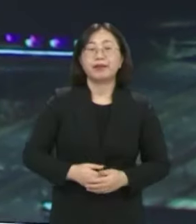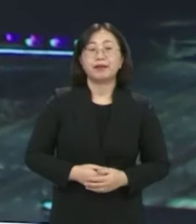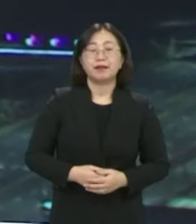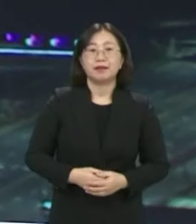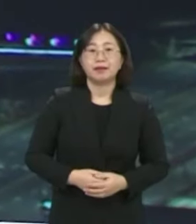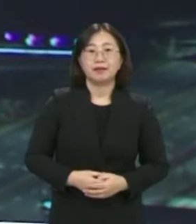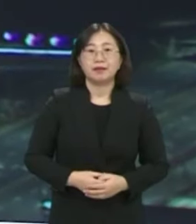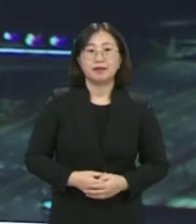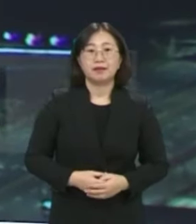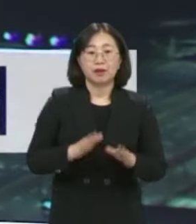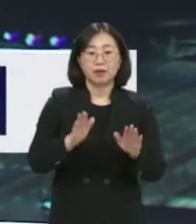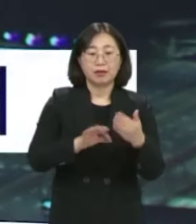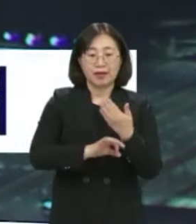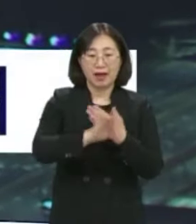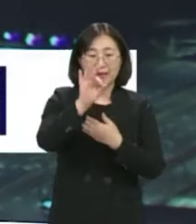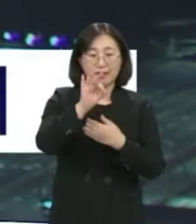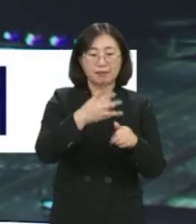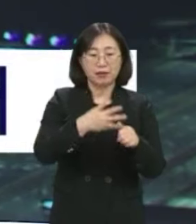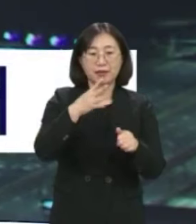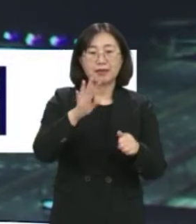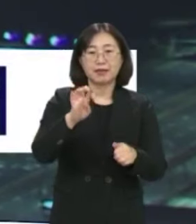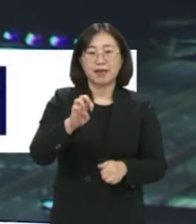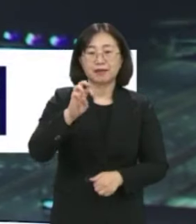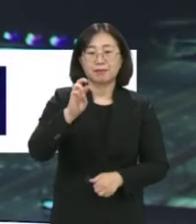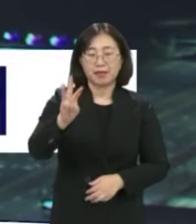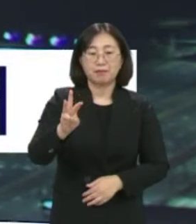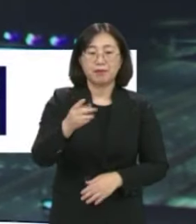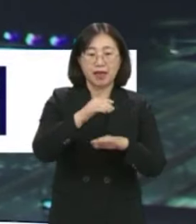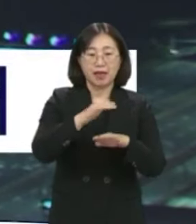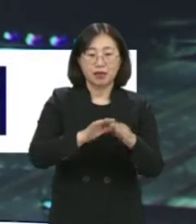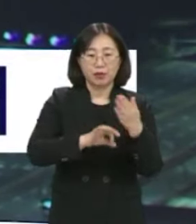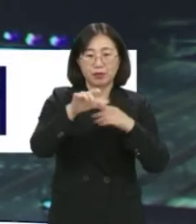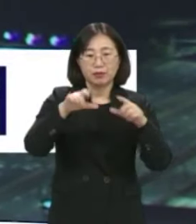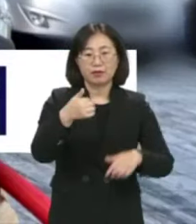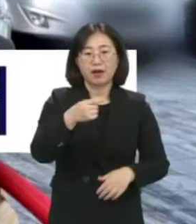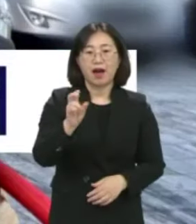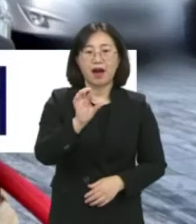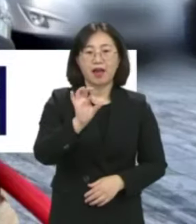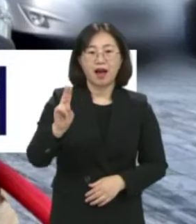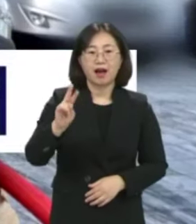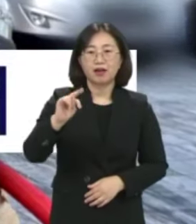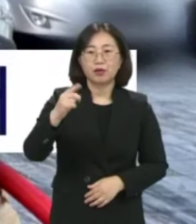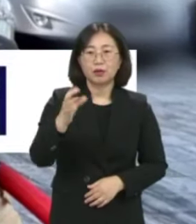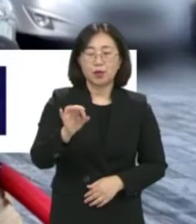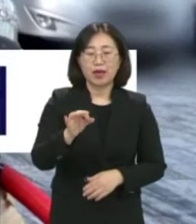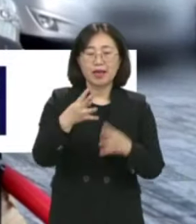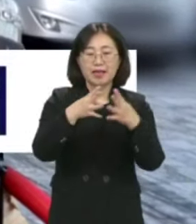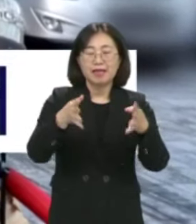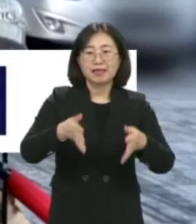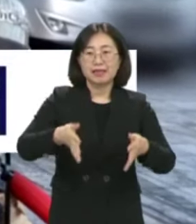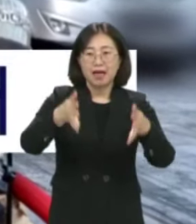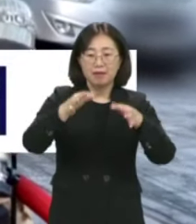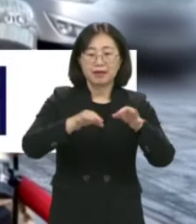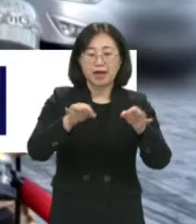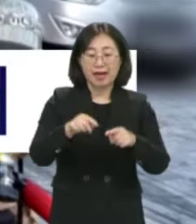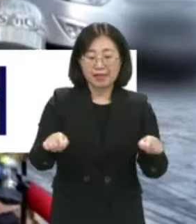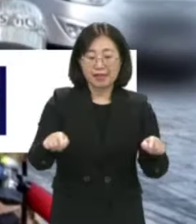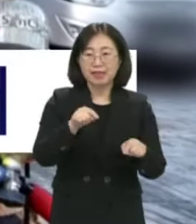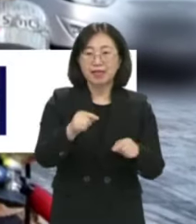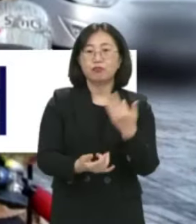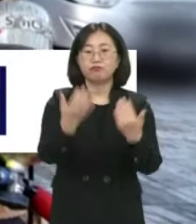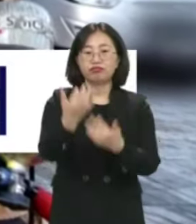구조됐습니다 오늘 아침 8시 43분 쯤 대전시 동구 가양동의 4층짜리 종합 인테리어 상가 건물 1층에서